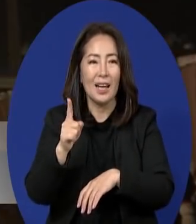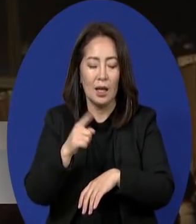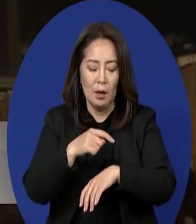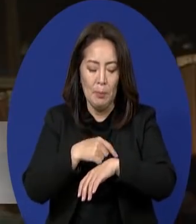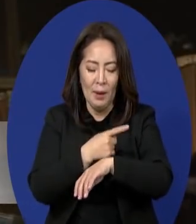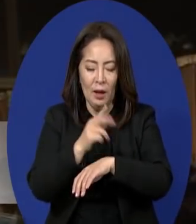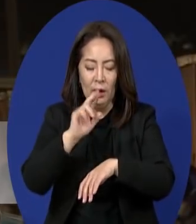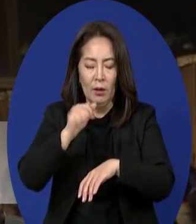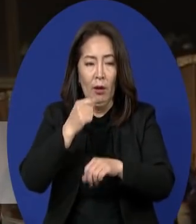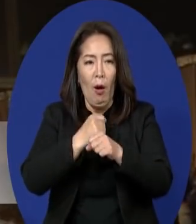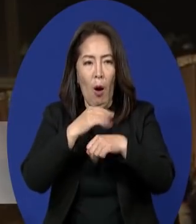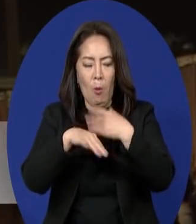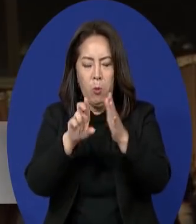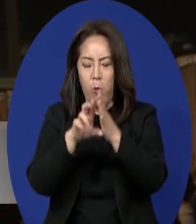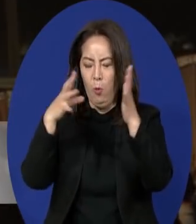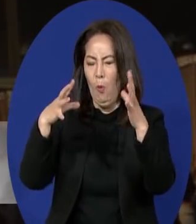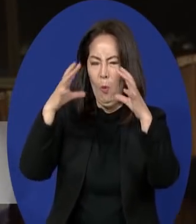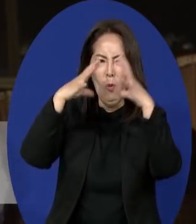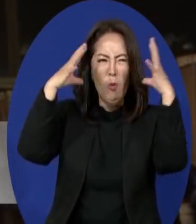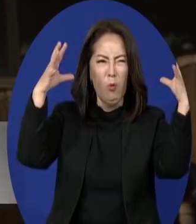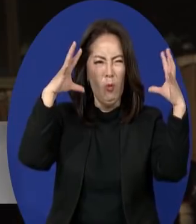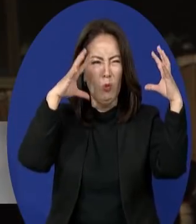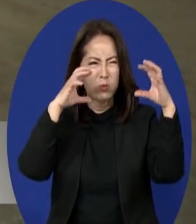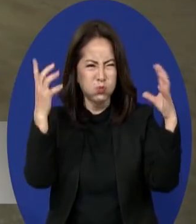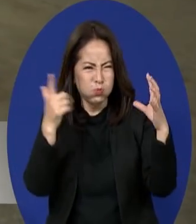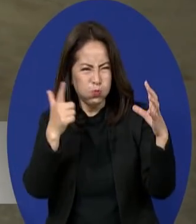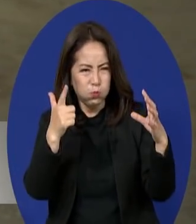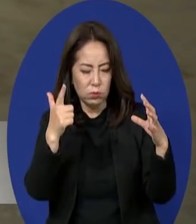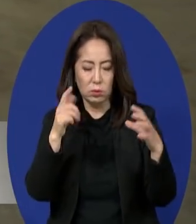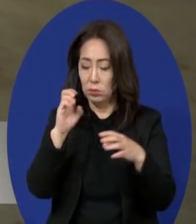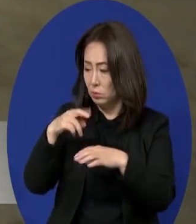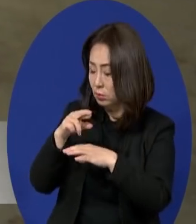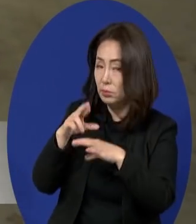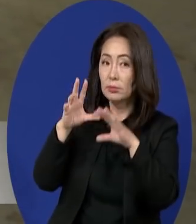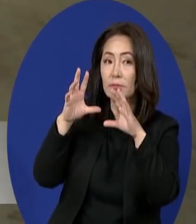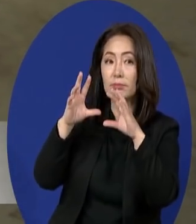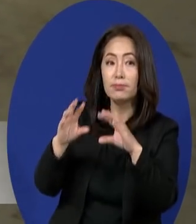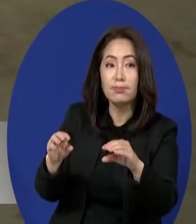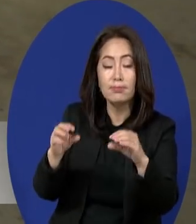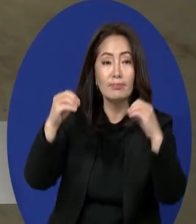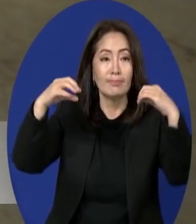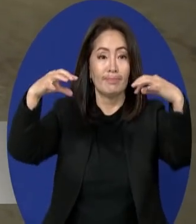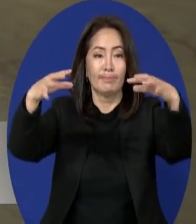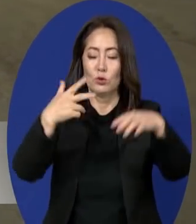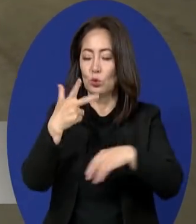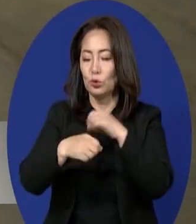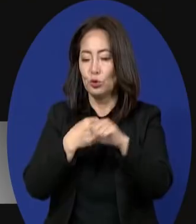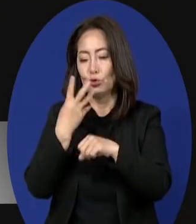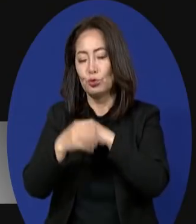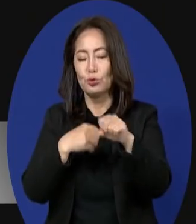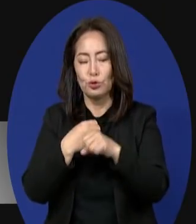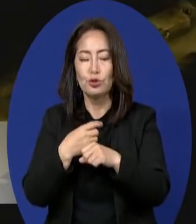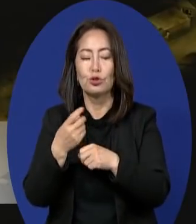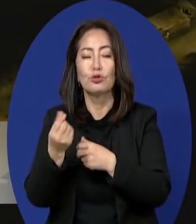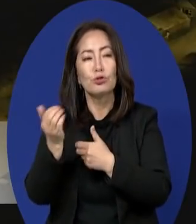байгаа. Хэдэн жилийн өмнө харанхуйгаараа алдартай байсан сонгоо архны гэр ороол сүүлийн 3-4 жилийн хөрөнгө оруулалт хамтын ажиллагааны үр